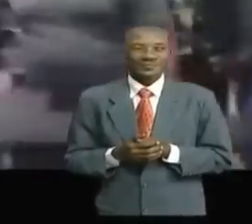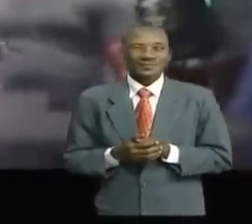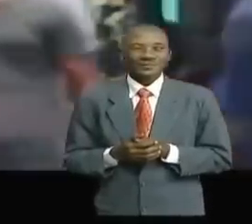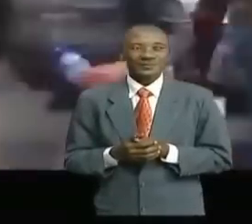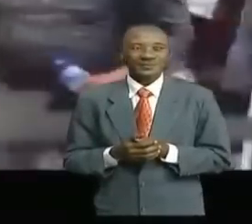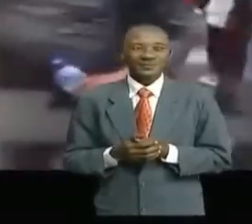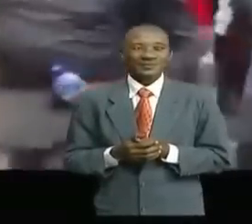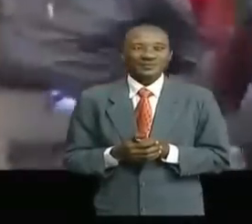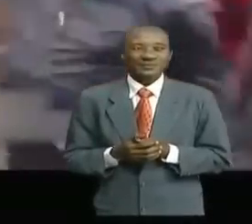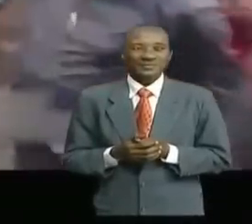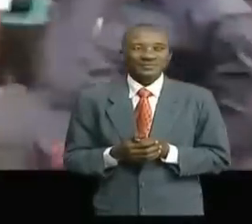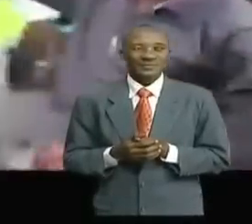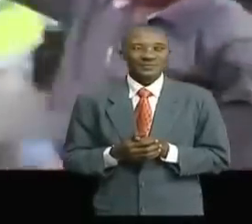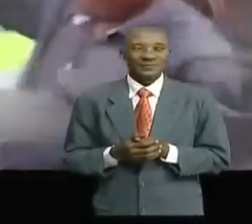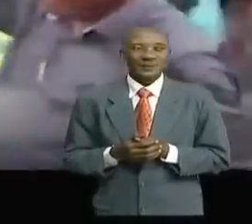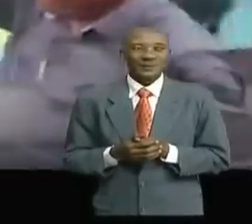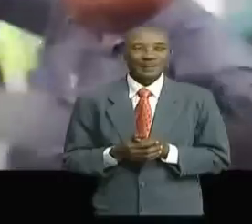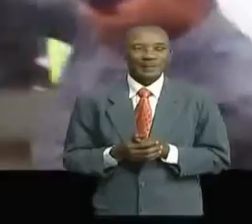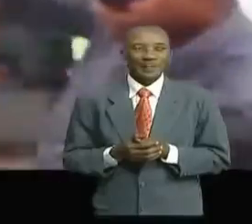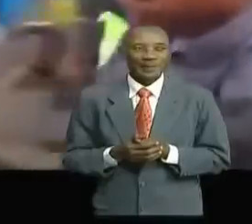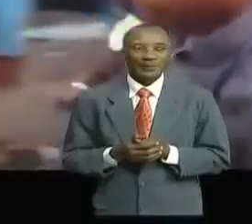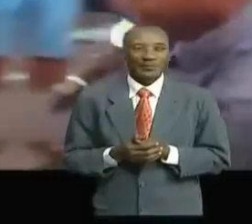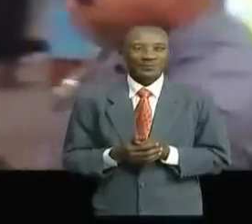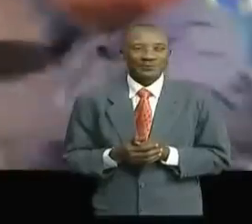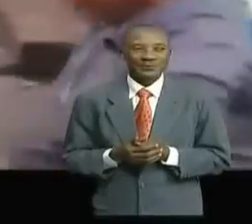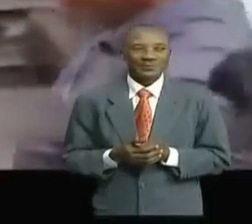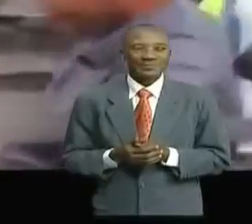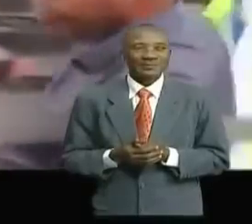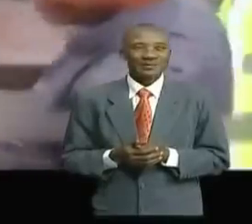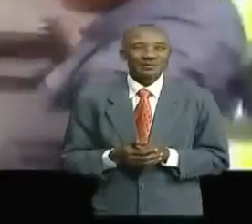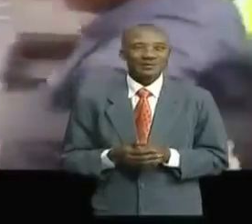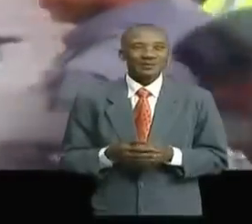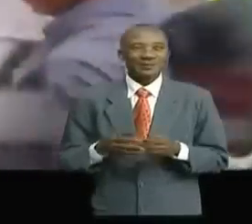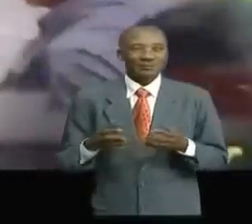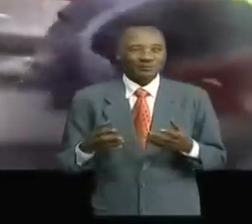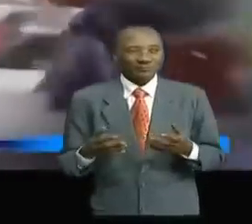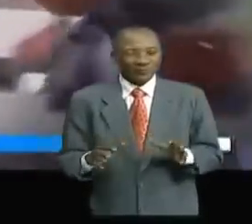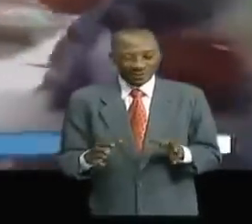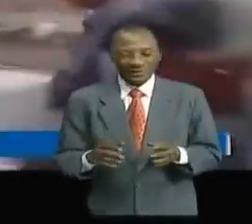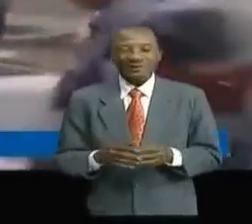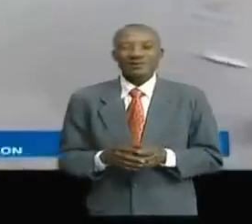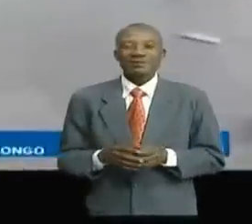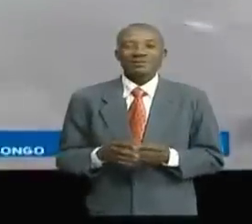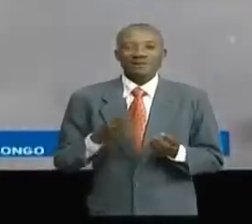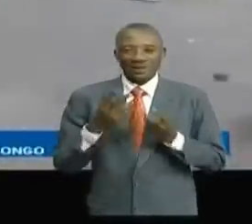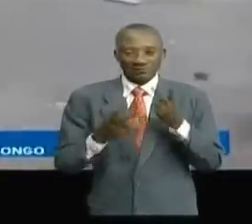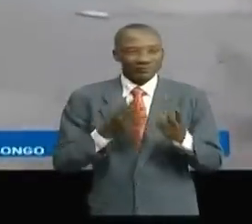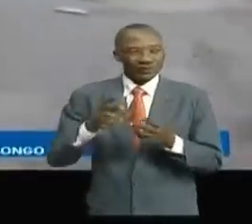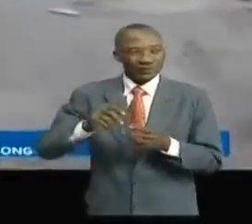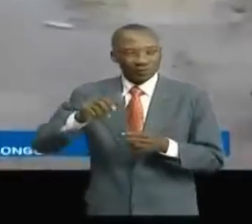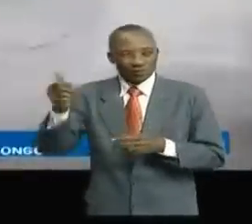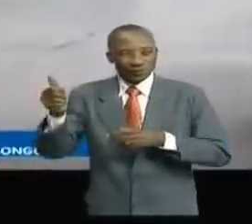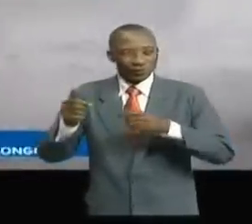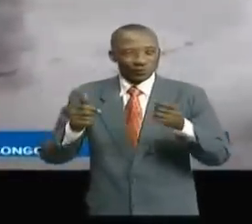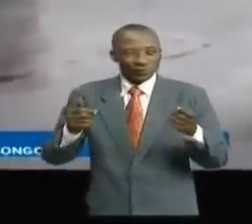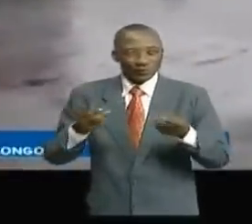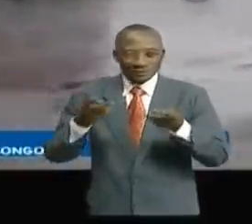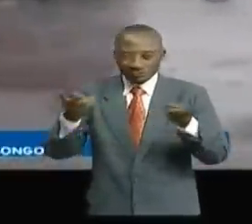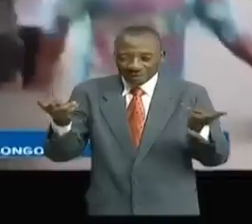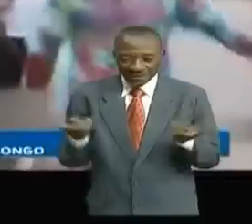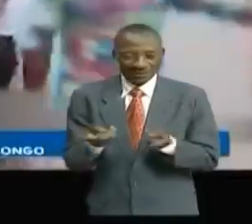dit Kuluna. Ainsi, il compte sur la confiance et l'appui de toutes les filles et fils de Kalamu afin de redorer l'image de